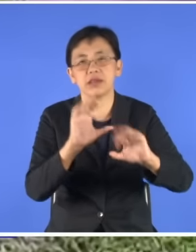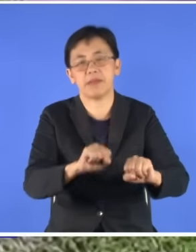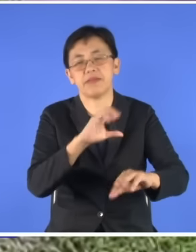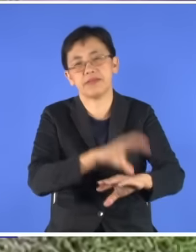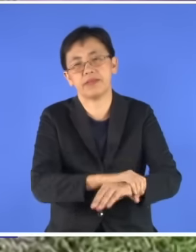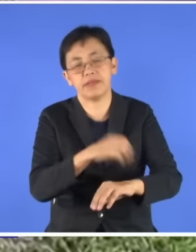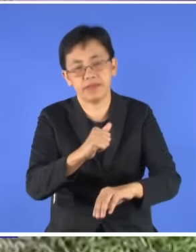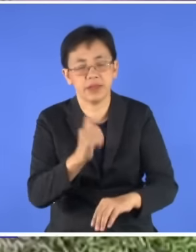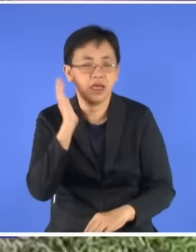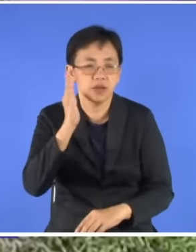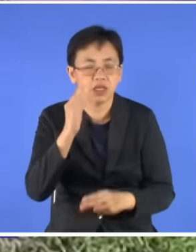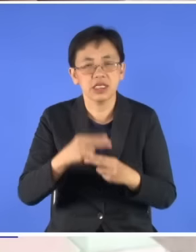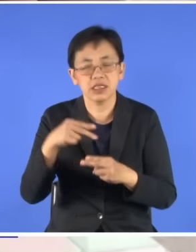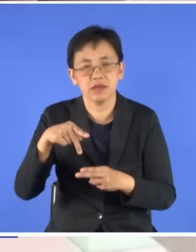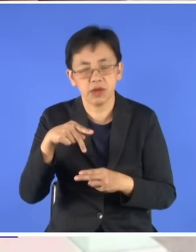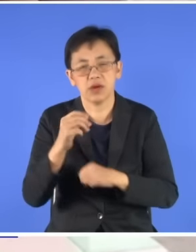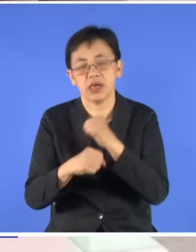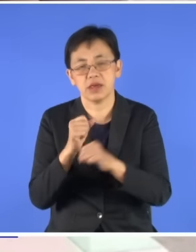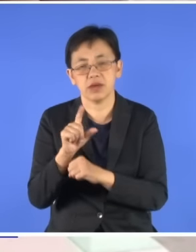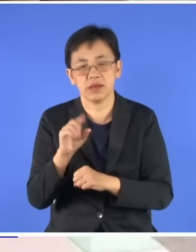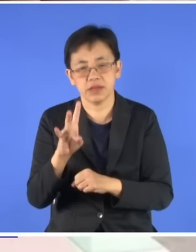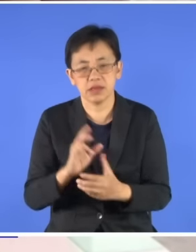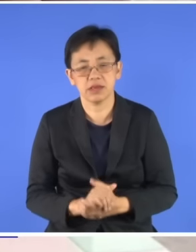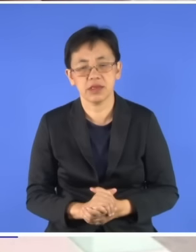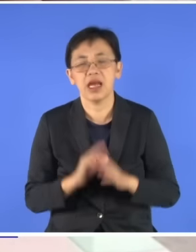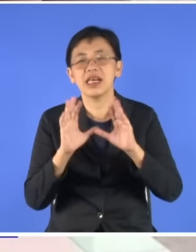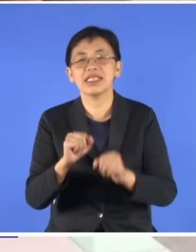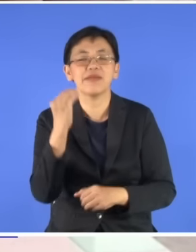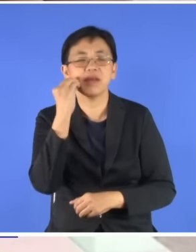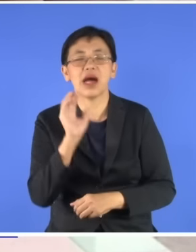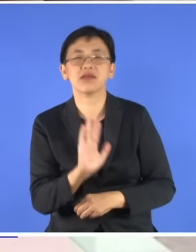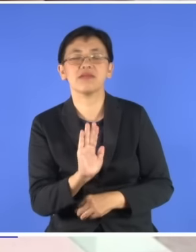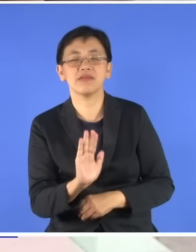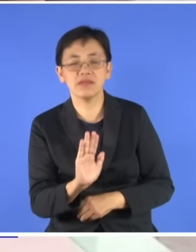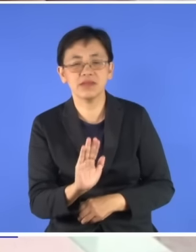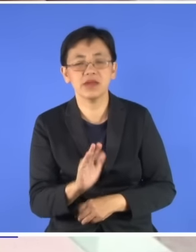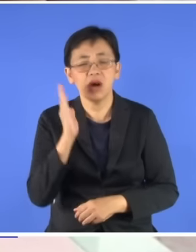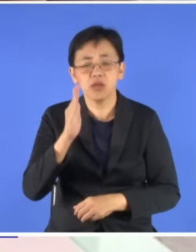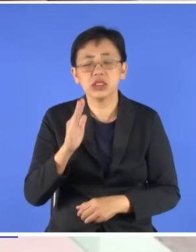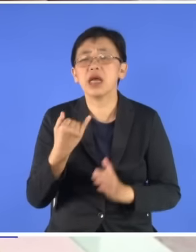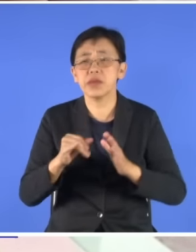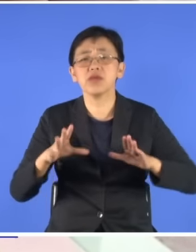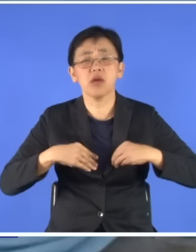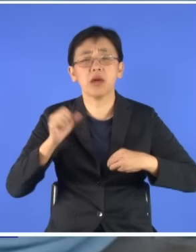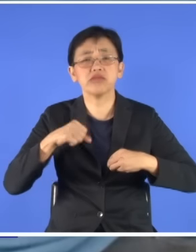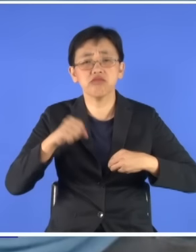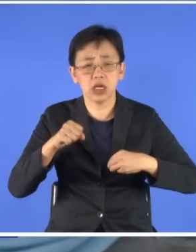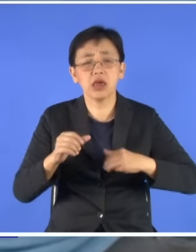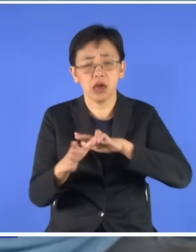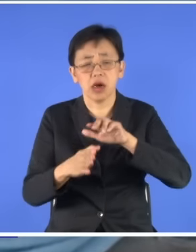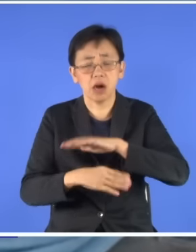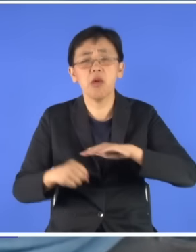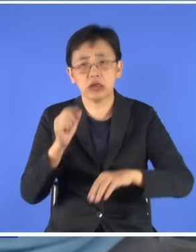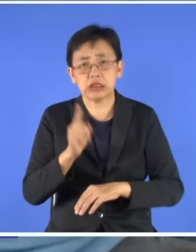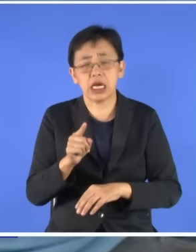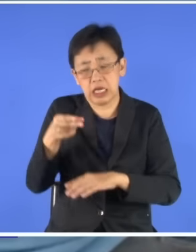นะชื่อว่านายพงษ์อายุ27ปีไปจับได้ที่บ้านพักนี่นะครับเจ้าตัวก็ให้การรับสารภาพบอกว่าเป็นคนก่อเหตุตามภ